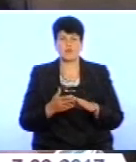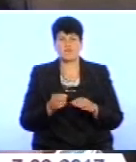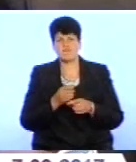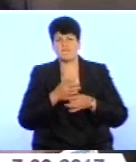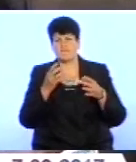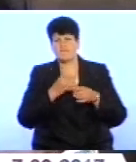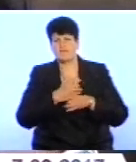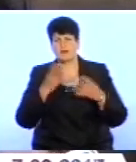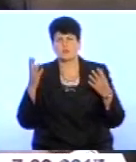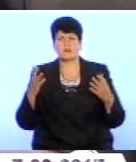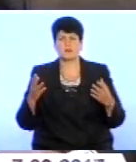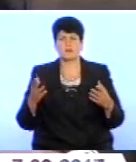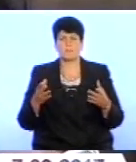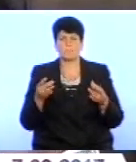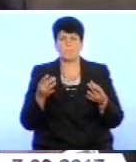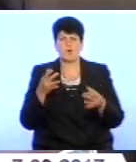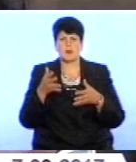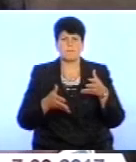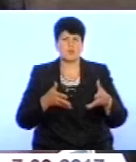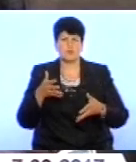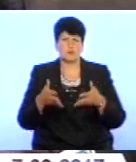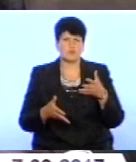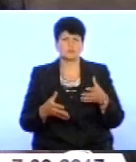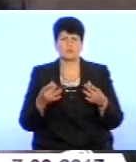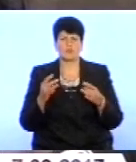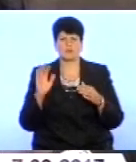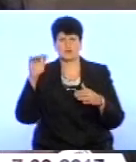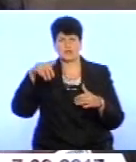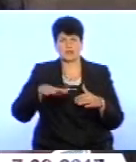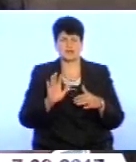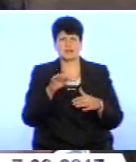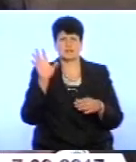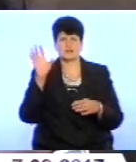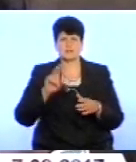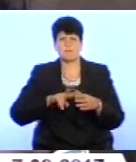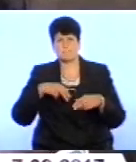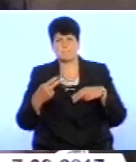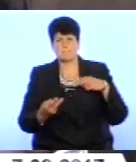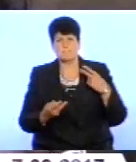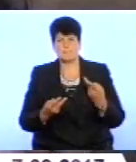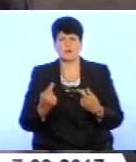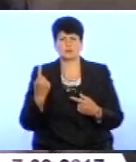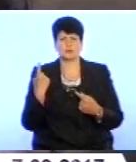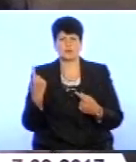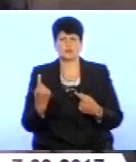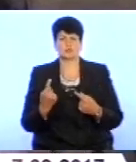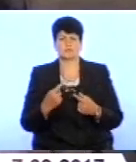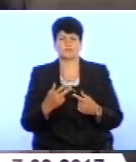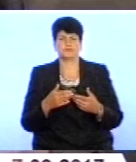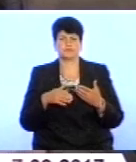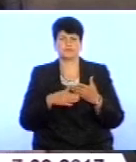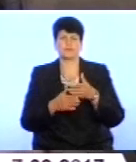вибухами, з мокрим болотом, з мокрими гірками, де всі падали один одного, прикривали, підставляли